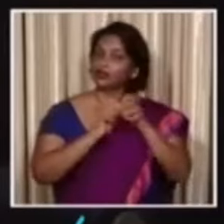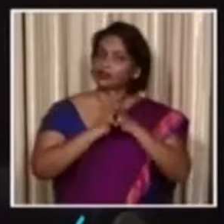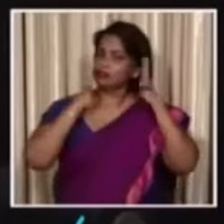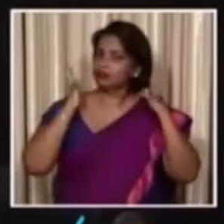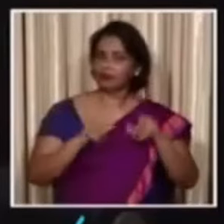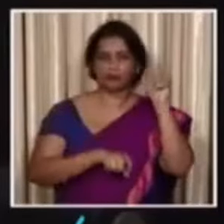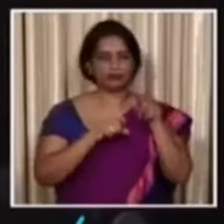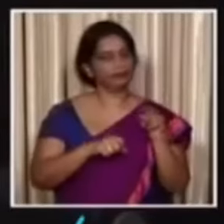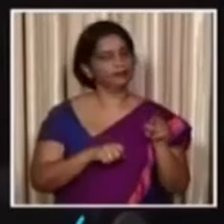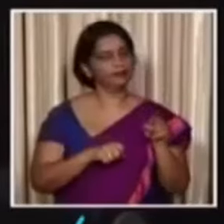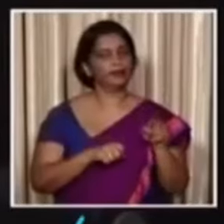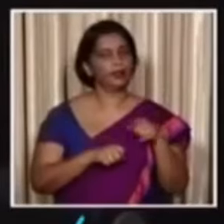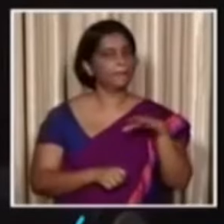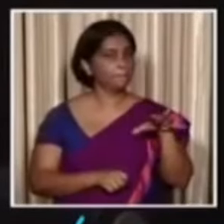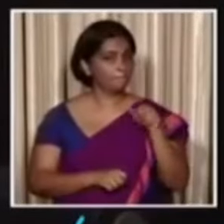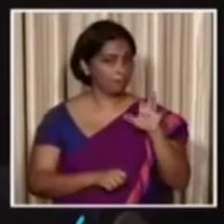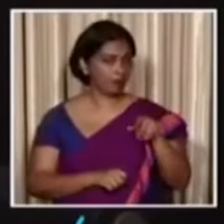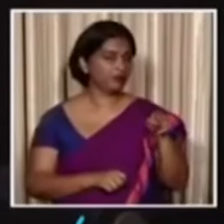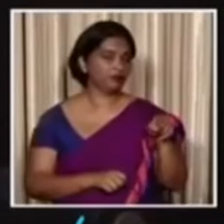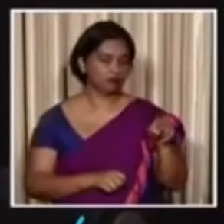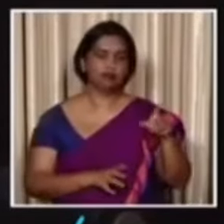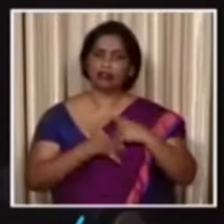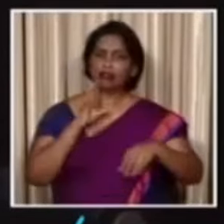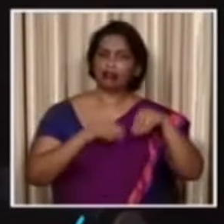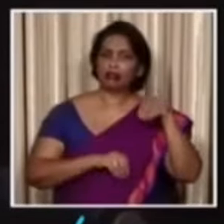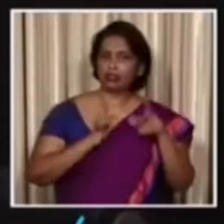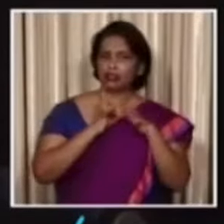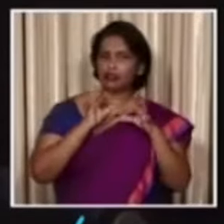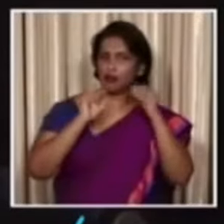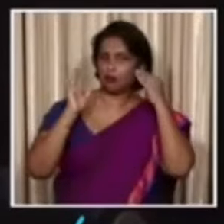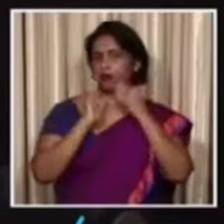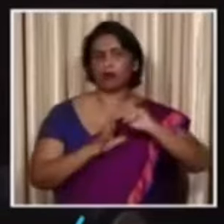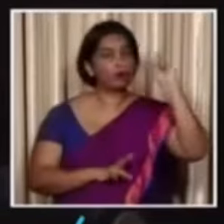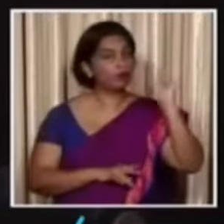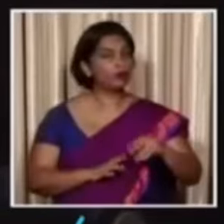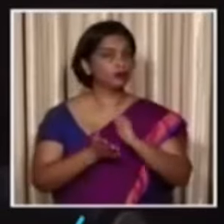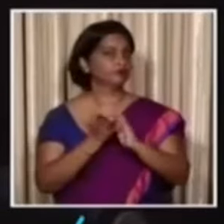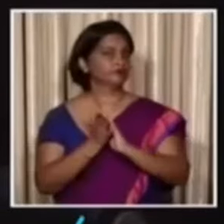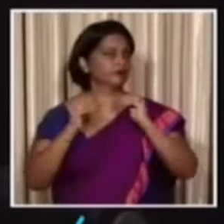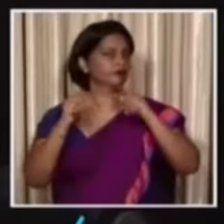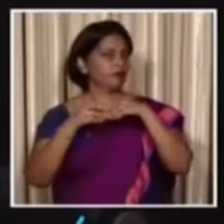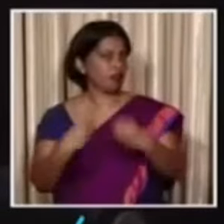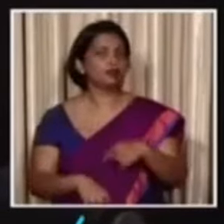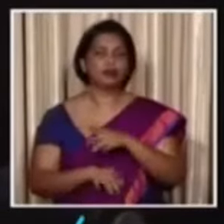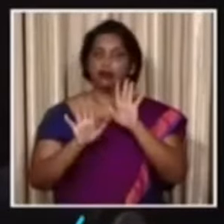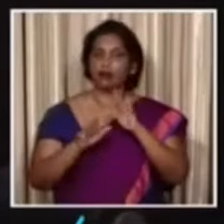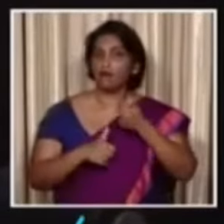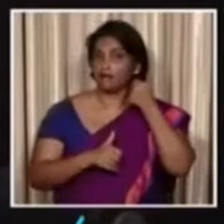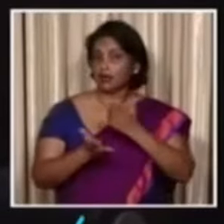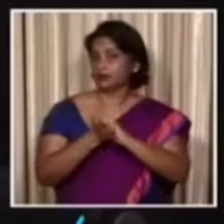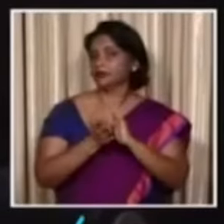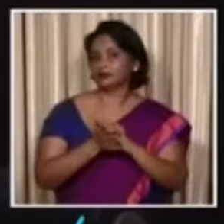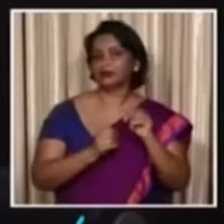පිරිසක් පාවිච්චි කරා ඔවුන්ගේ දේශපාලන අරමුණු ජයග්‍රහණය කිරීම සඳහා සේවාවන් අඩාල කරගෙන. හැබැයි අත්‍යවශ්‍ය සේවා